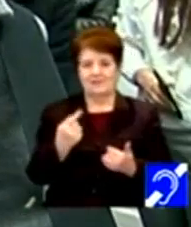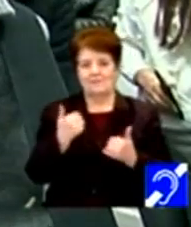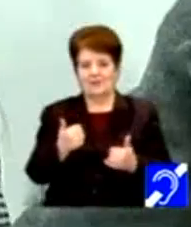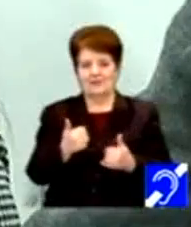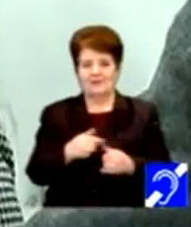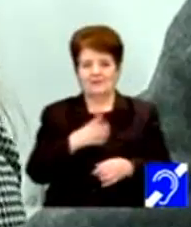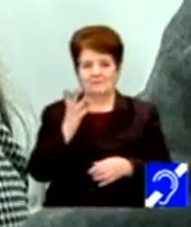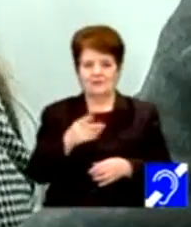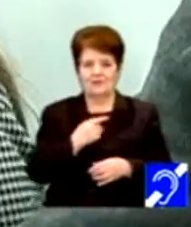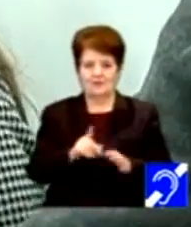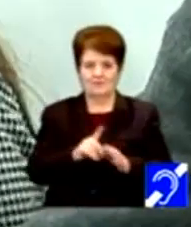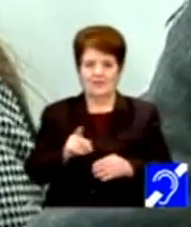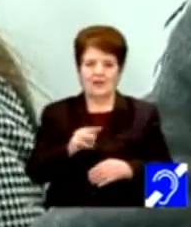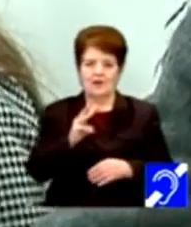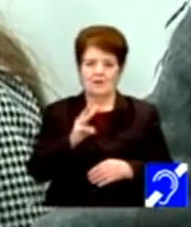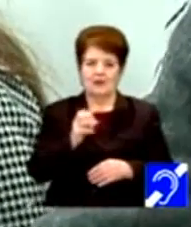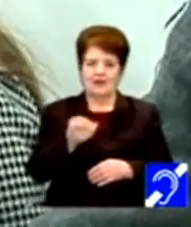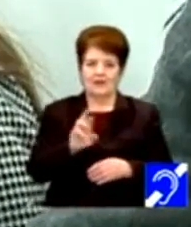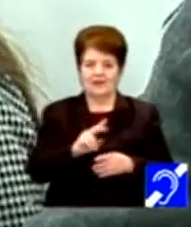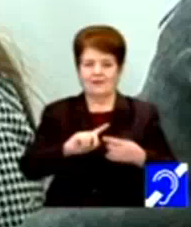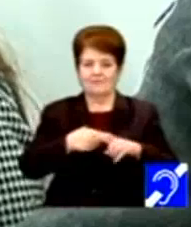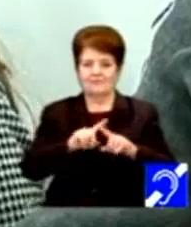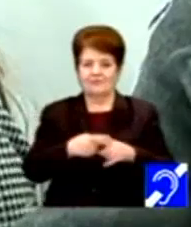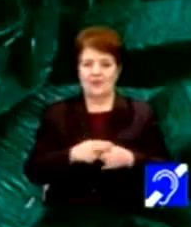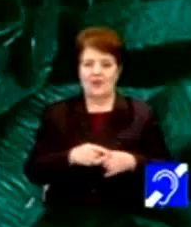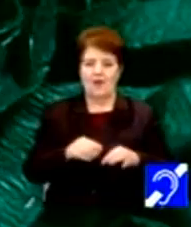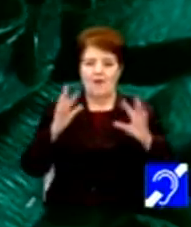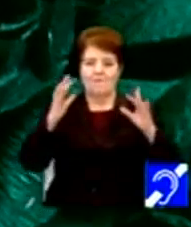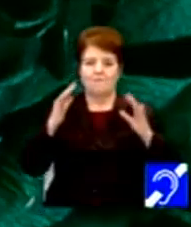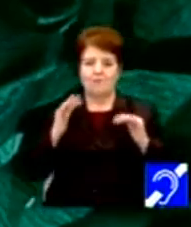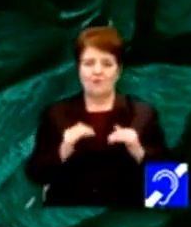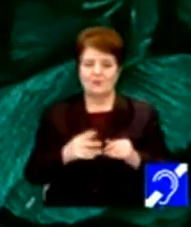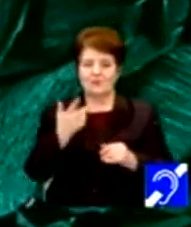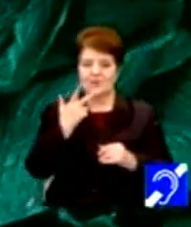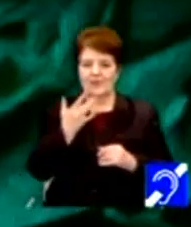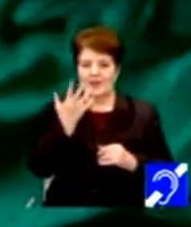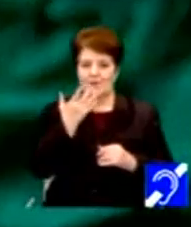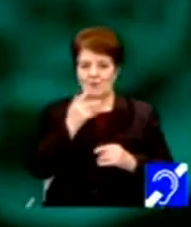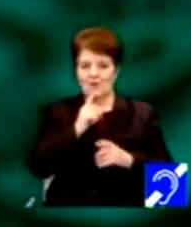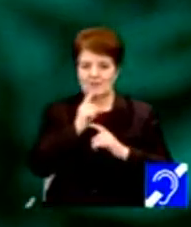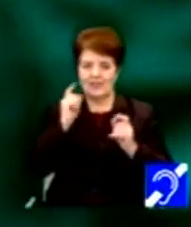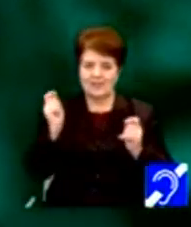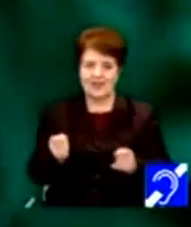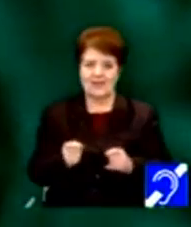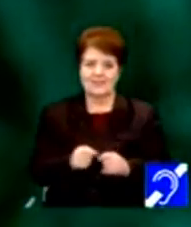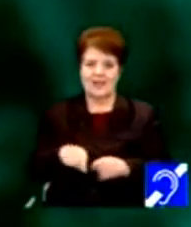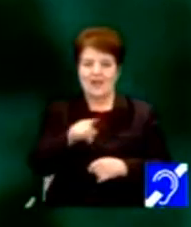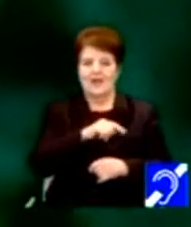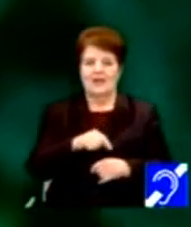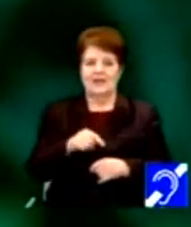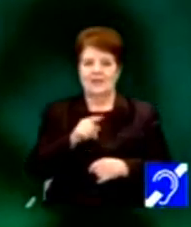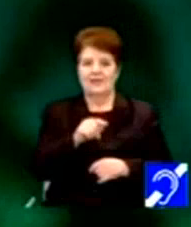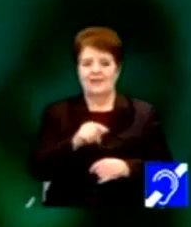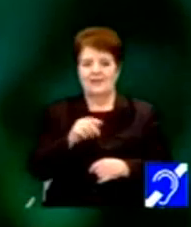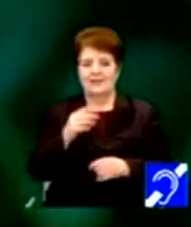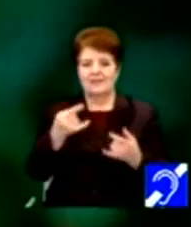fața dumneavoastră. Ana Maria croșetează de câteva săptămâni fulgi în culorile tricolorului pe care se dăruiască angajaților televiziunii române de